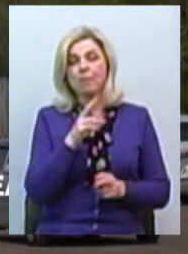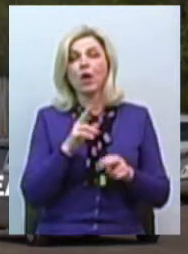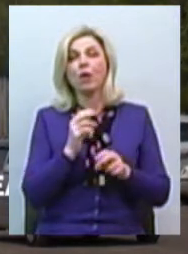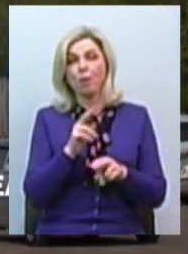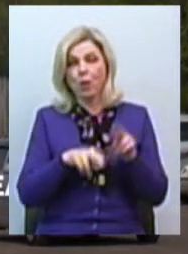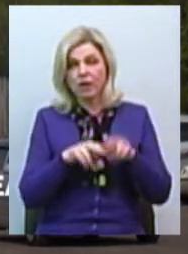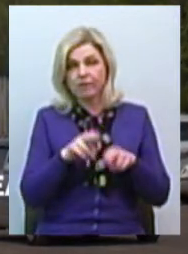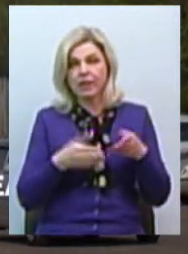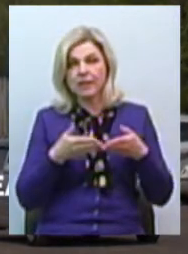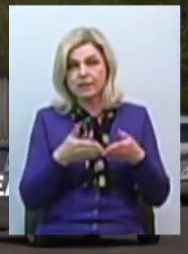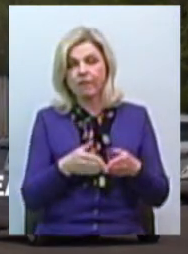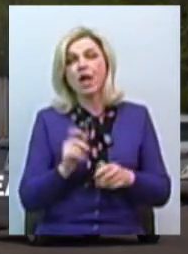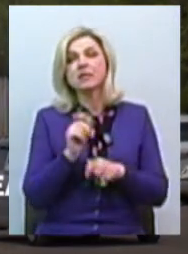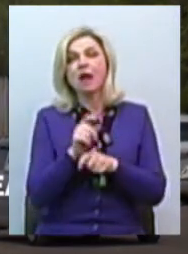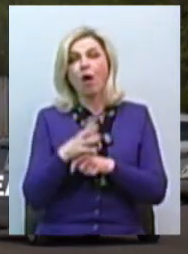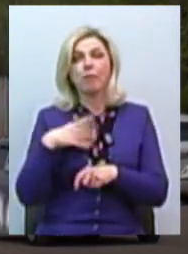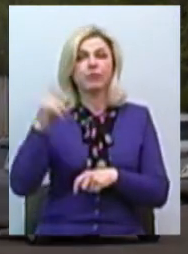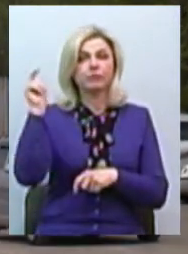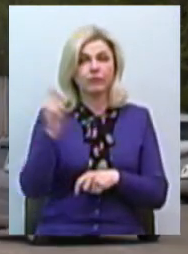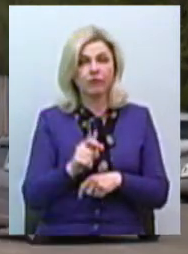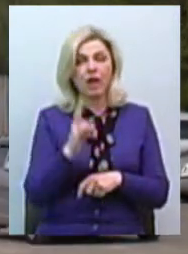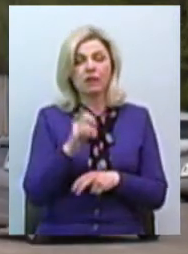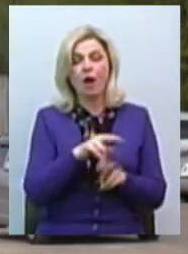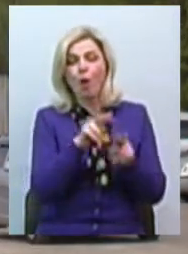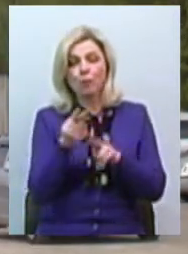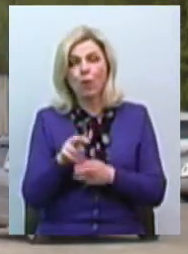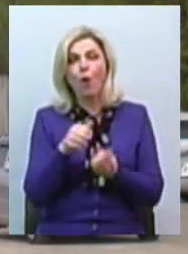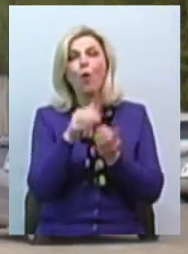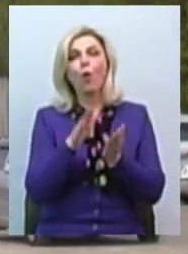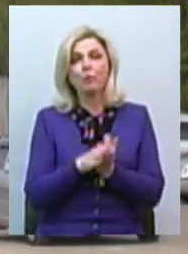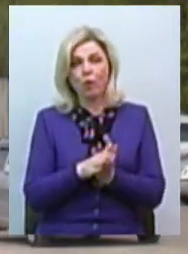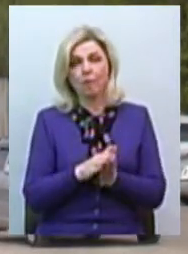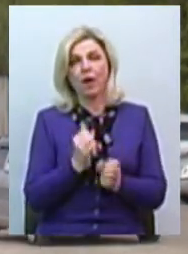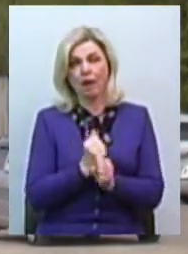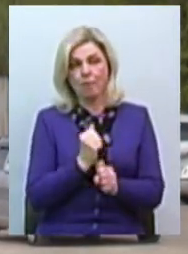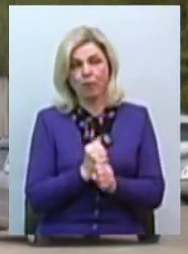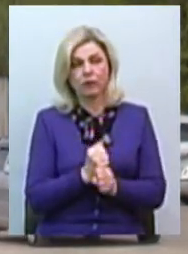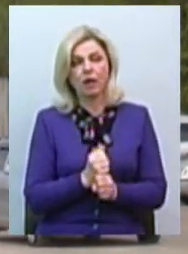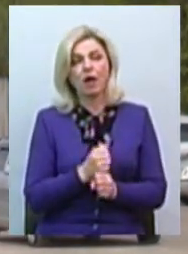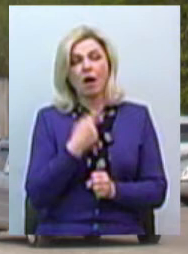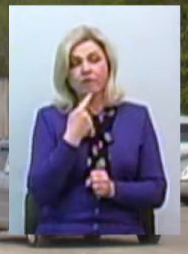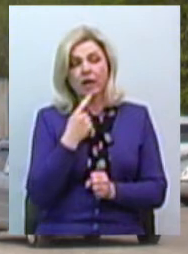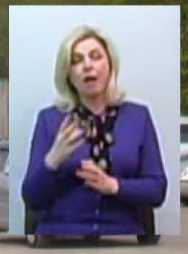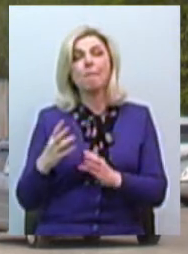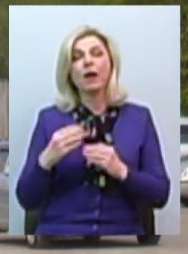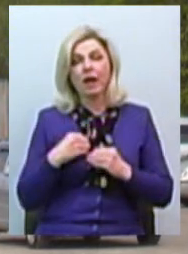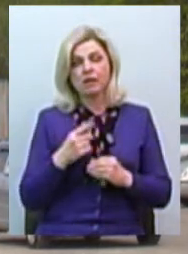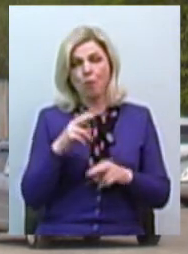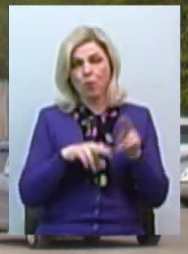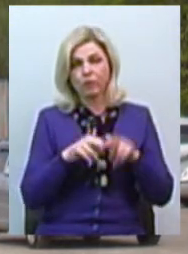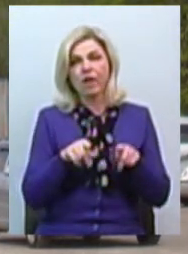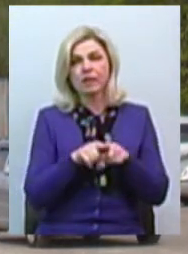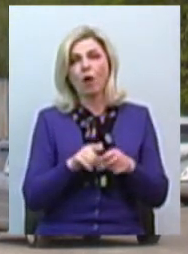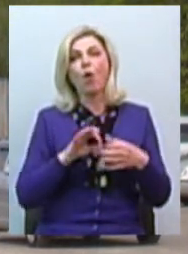У процесі будівництва замовники приїздили на планові прийомки обсягів робіт. Просто процитую замовника. Паралельно з нами вони будували таку ж баржу